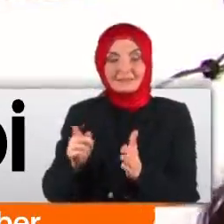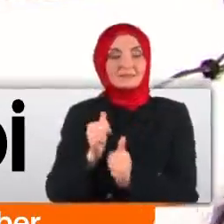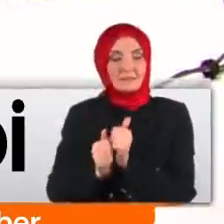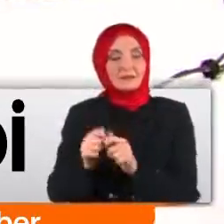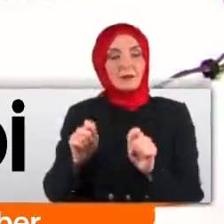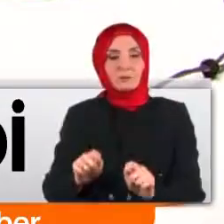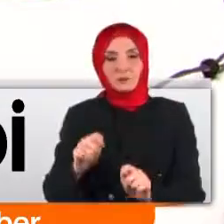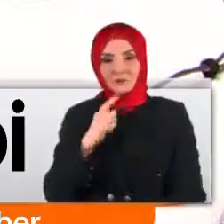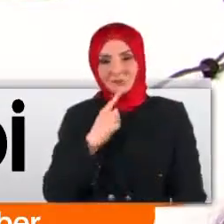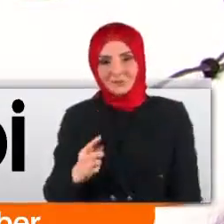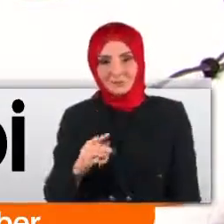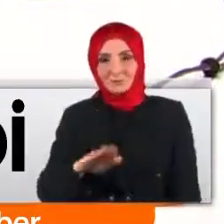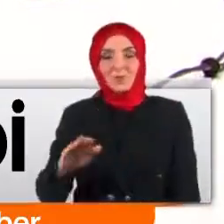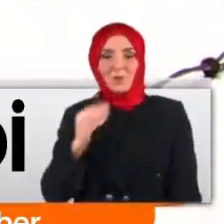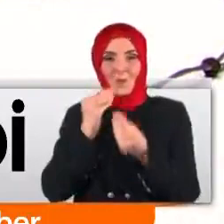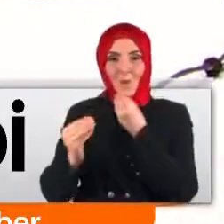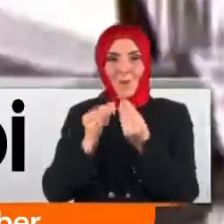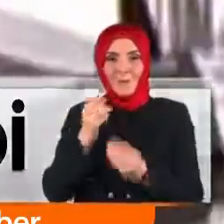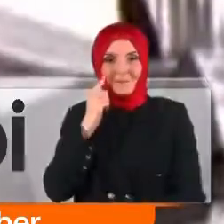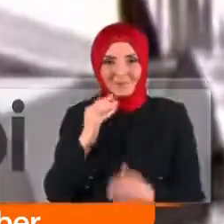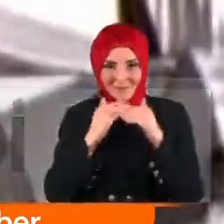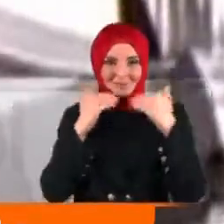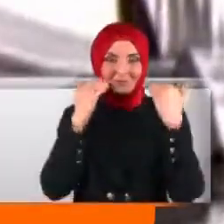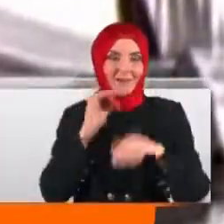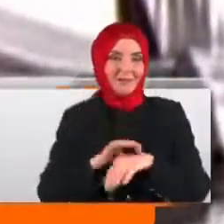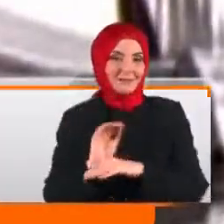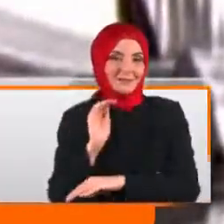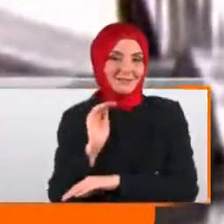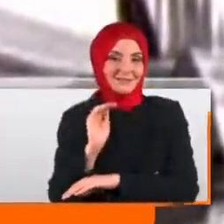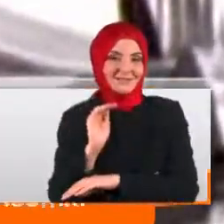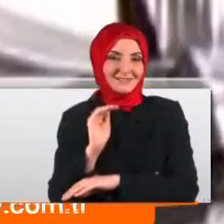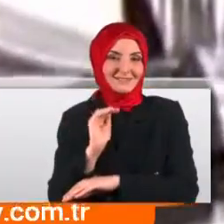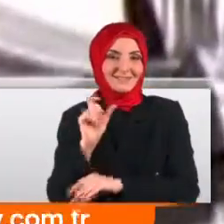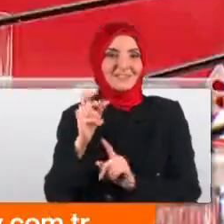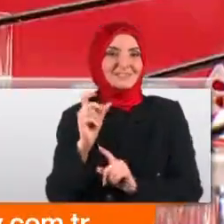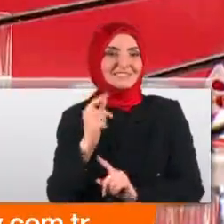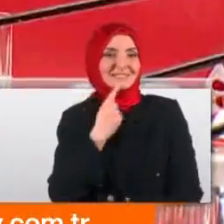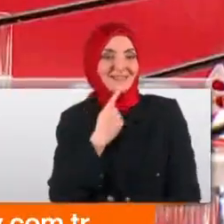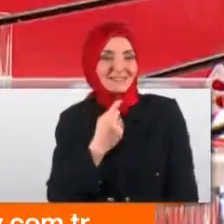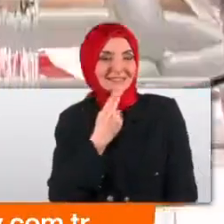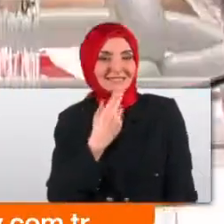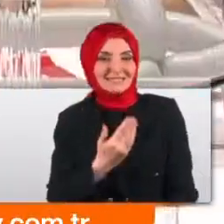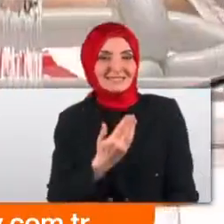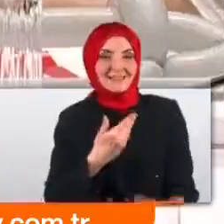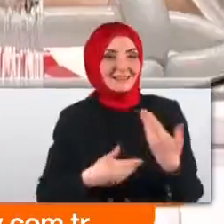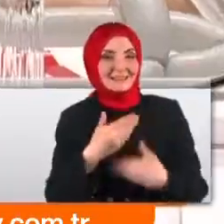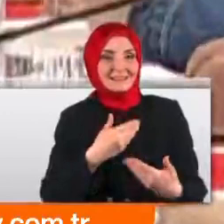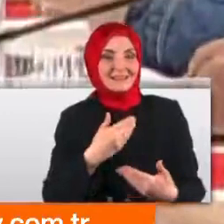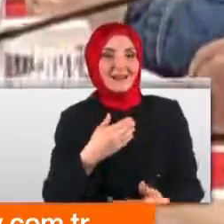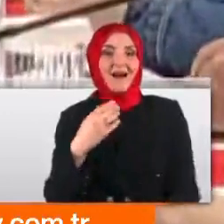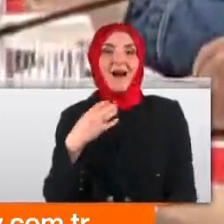Çocuklarla sohbette gülümseten anlar yaşandı. Evet, cici kız, söyle bakalım. Sen ne bakanısın?